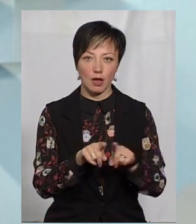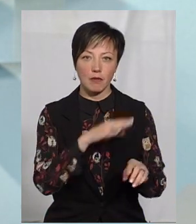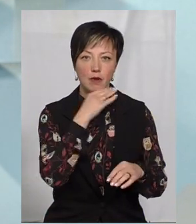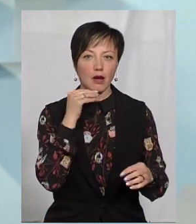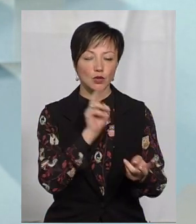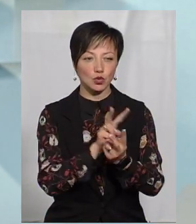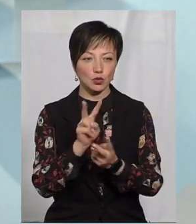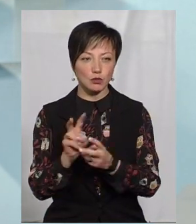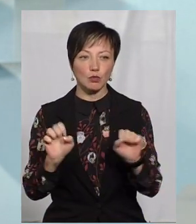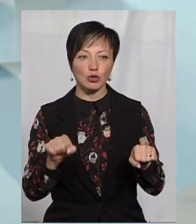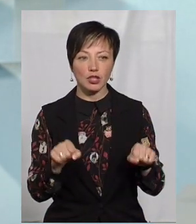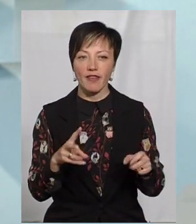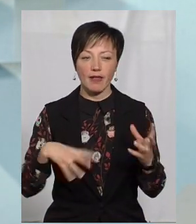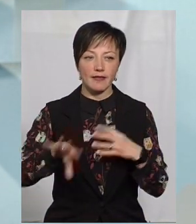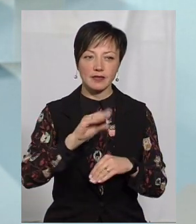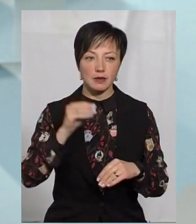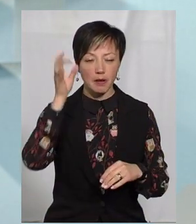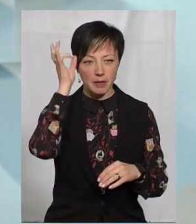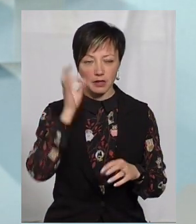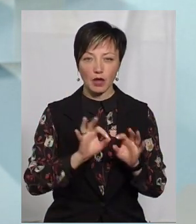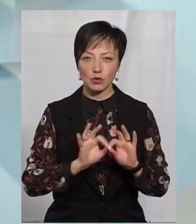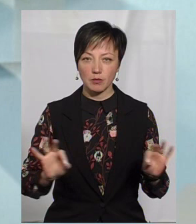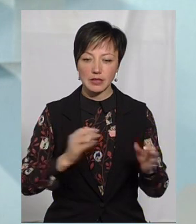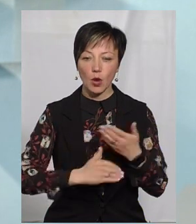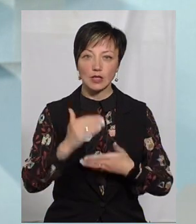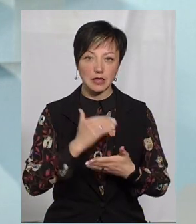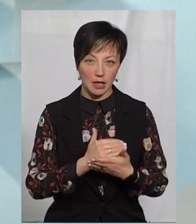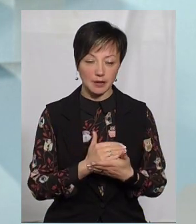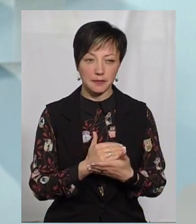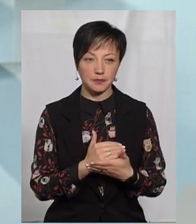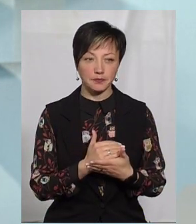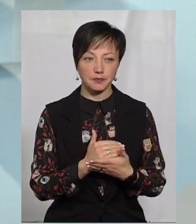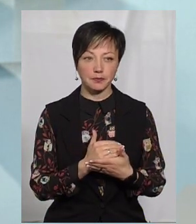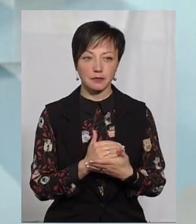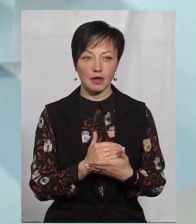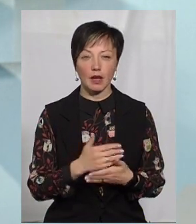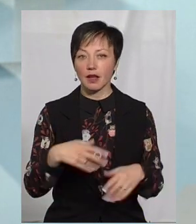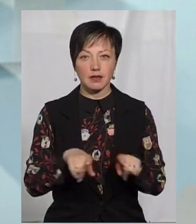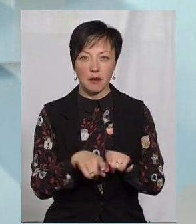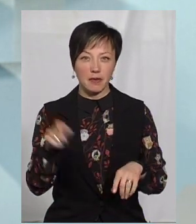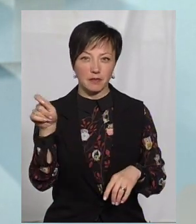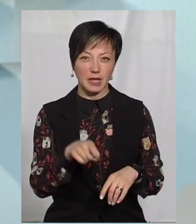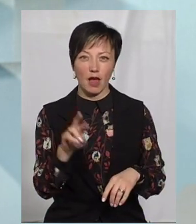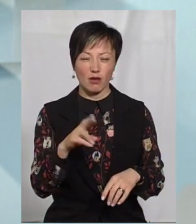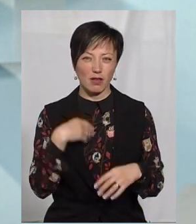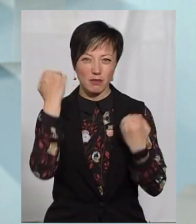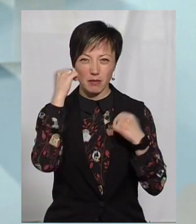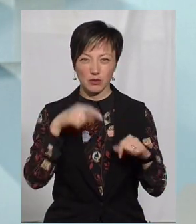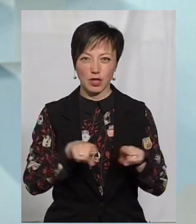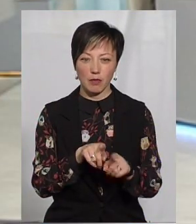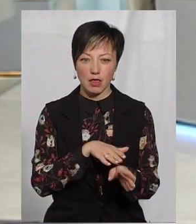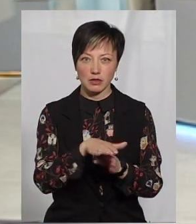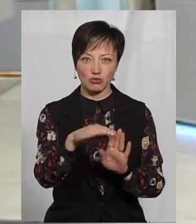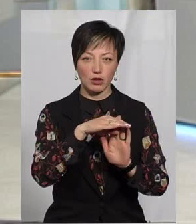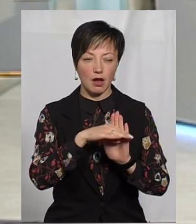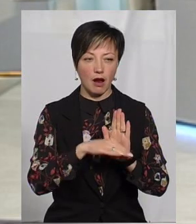зустрічей. Можливо, я не всі пам'ятаю достеменно з останніх. І так само з візиту Януковича теж я не пам'ятаю, що це було такий